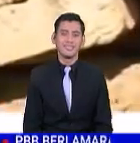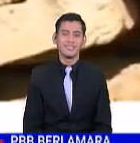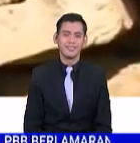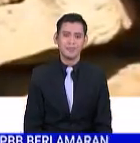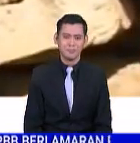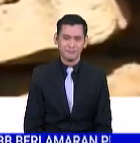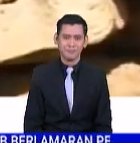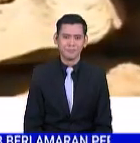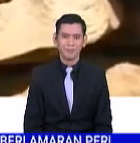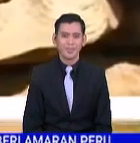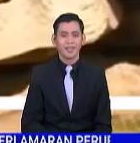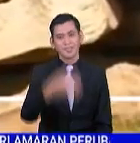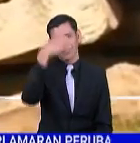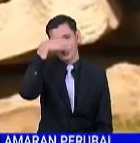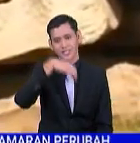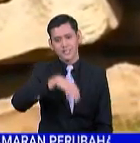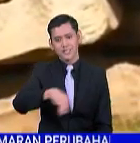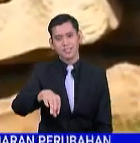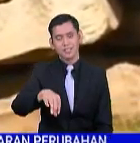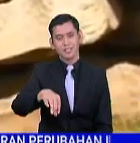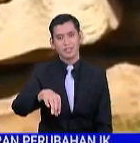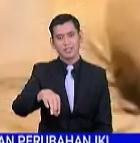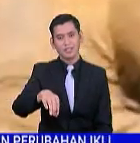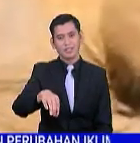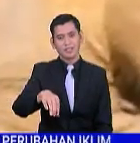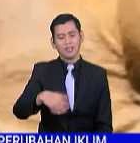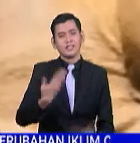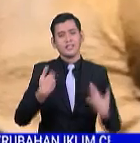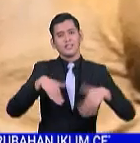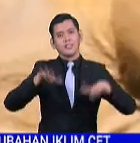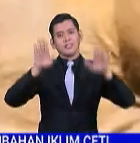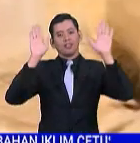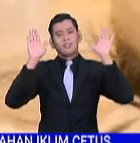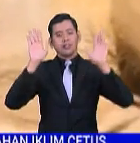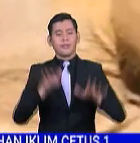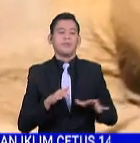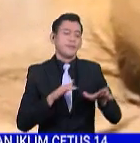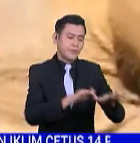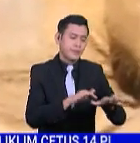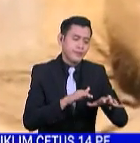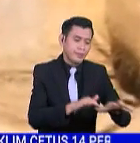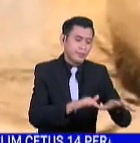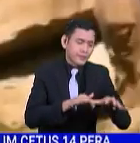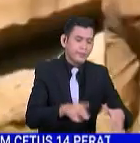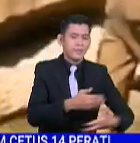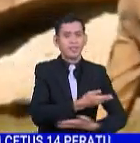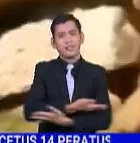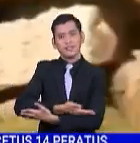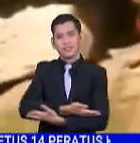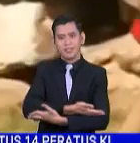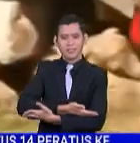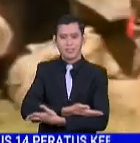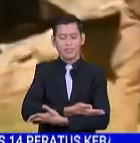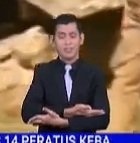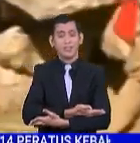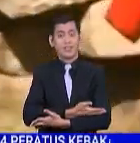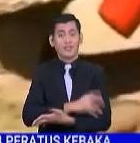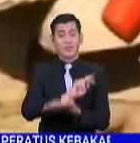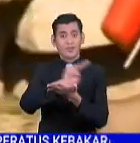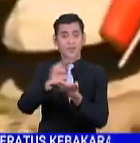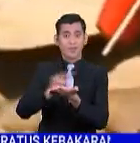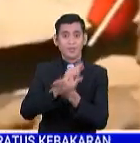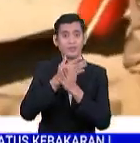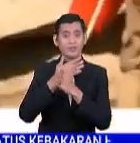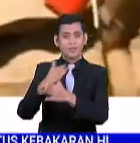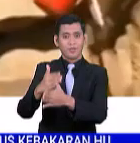Ini pula aksi seekor gajah yang bagaikan telah putus asa mengejutkan anaknya. Video ini dikongsikan seorang pengguna